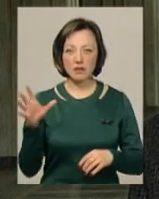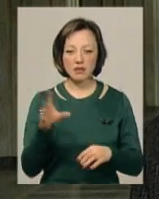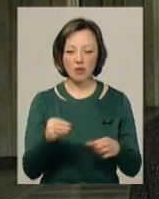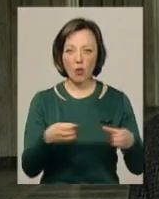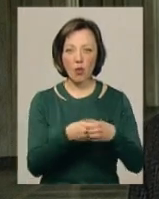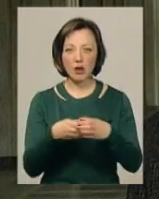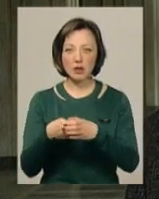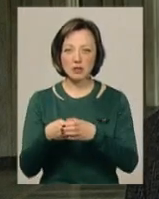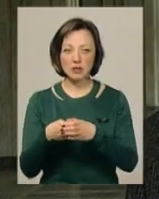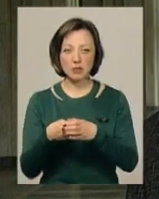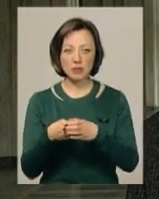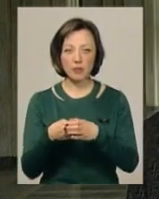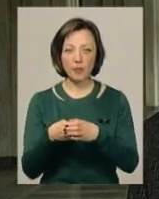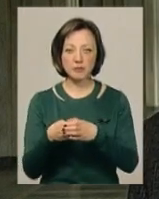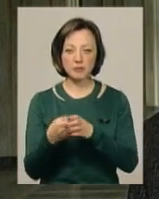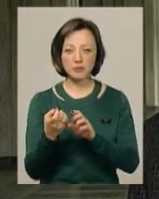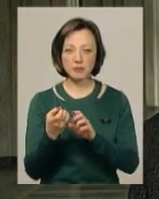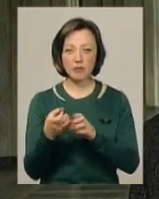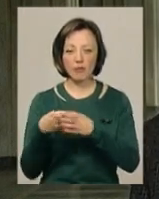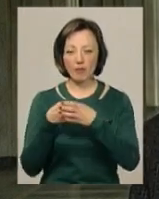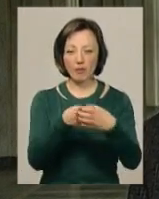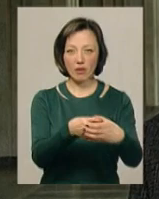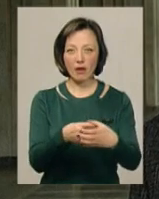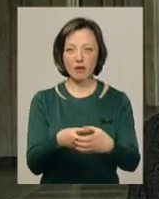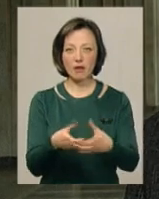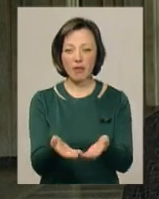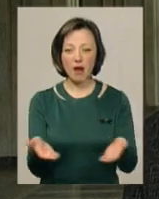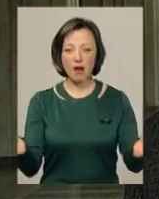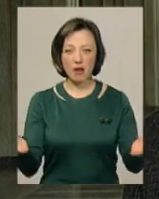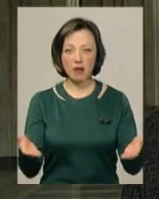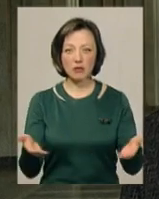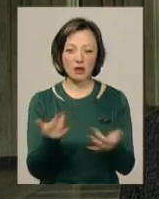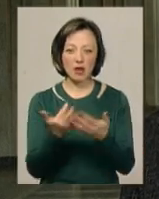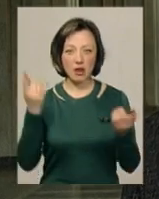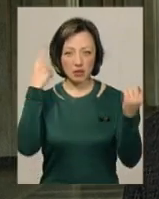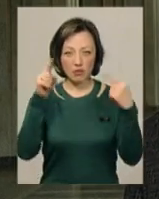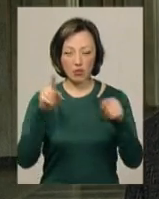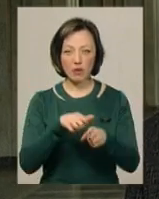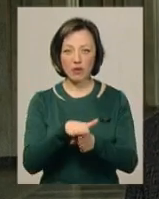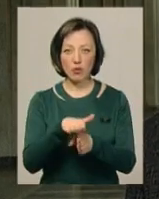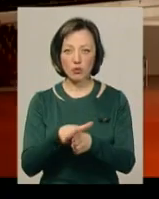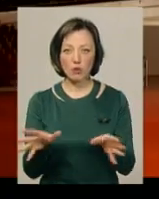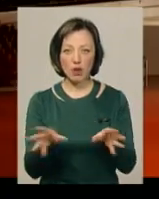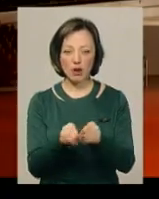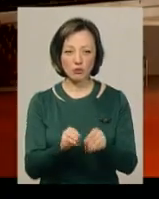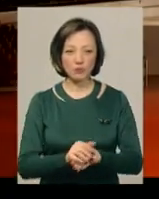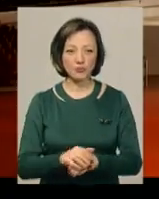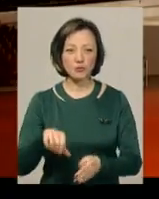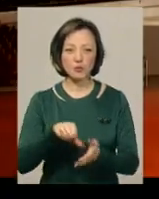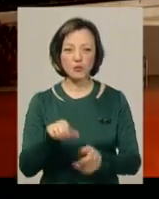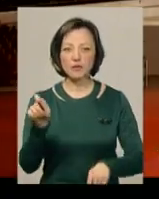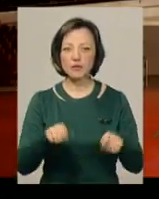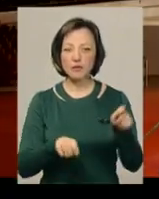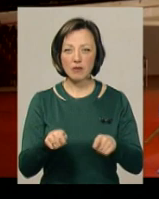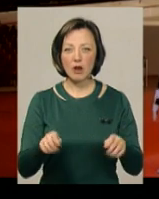виходять на арену і ряд творів виконують разом. Участь у фестивалі